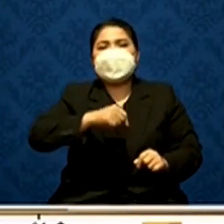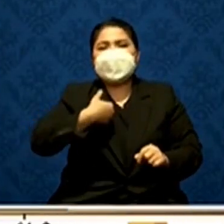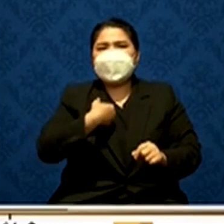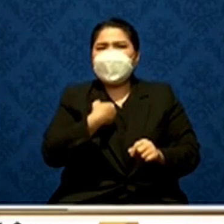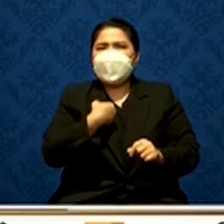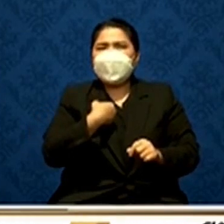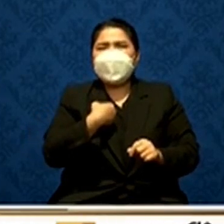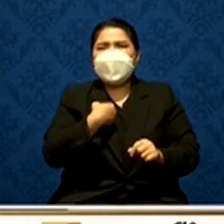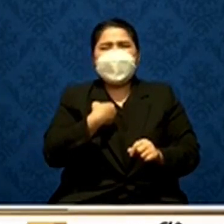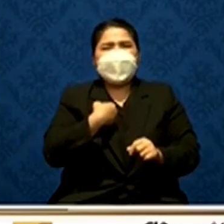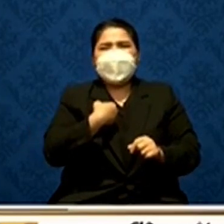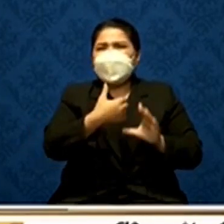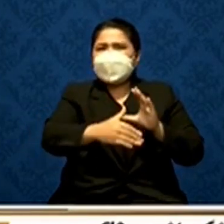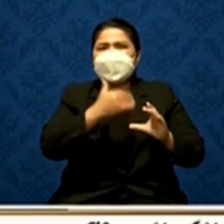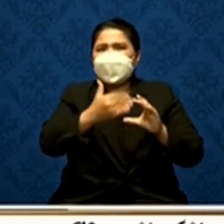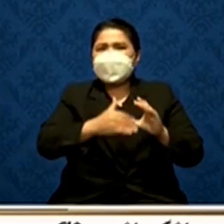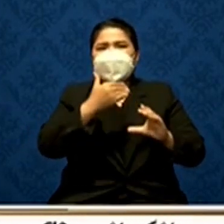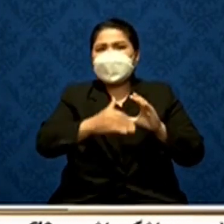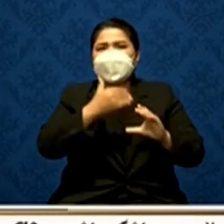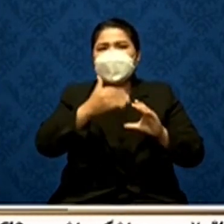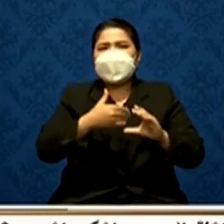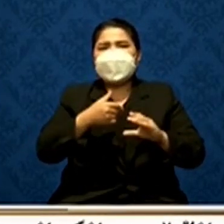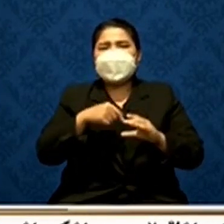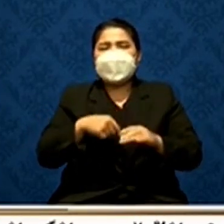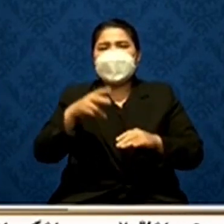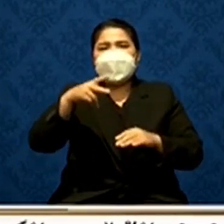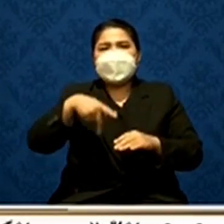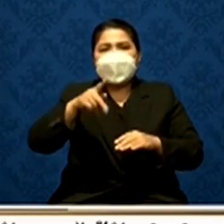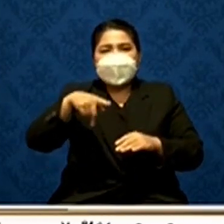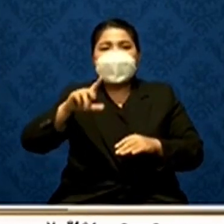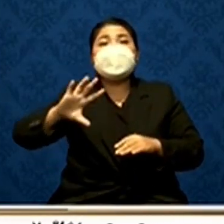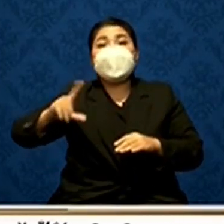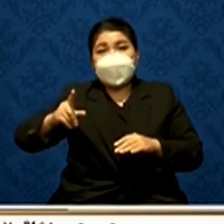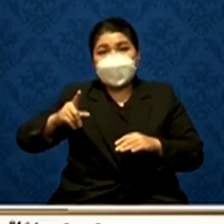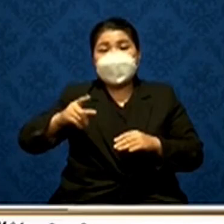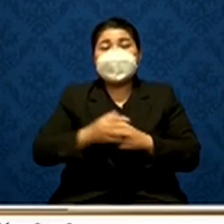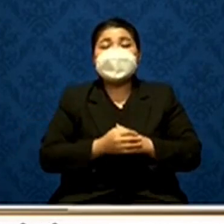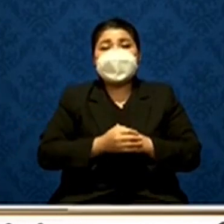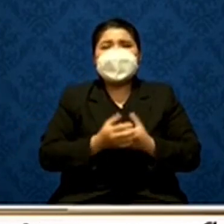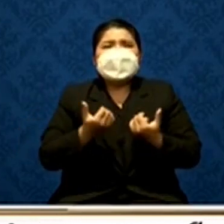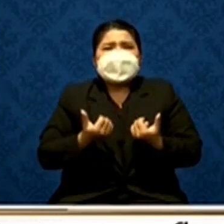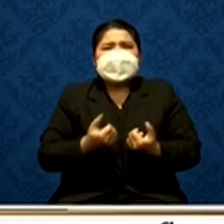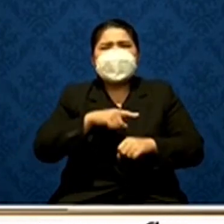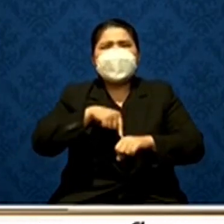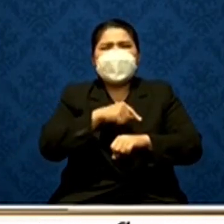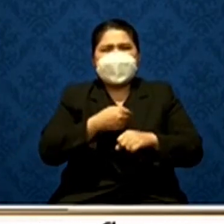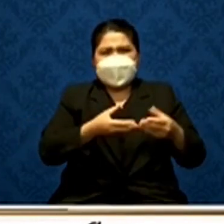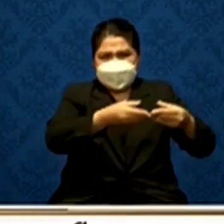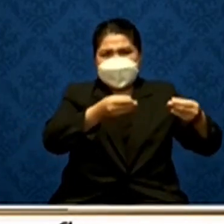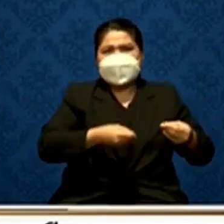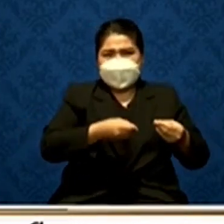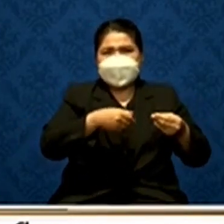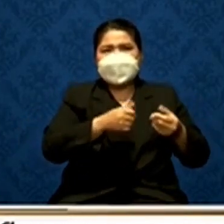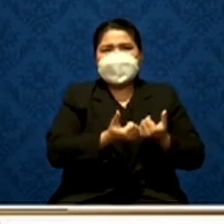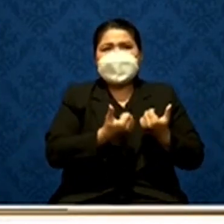หลายเรื่องที่สอบ๊แล้วไปให้กปรประชอผมจะขอรุญาตท่ประทานว่าจะขอใช้เวลาไม่นาน ไปรโบอสารเหลนี้